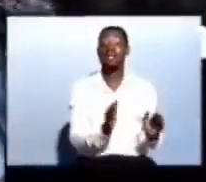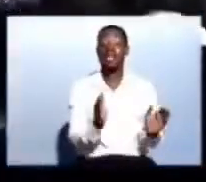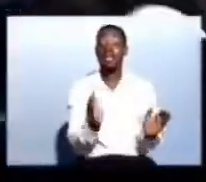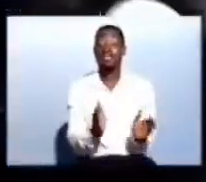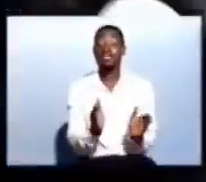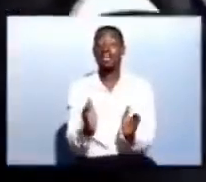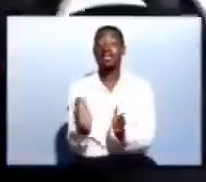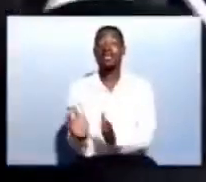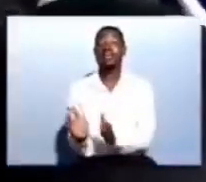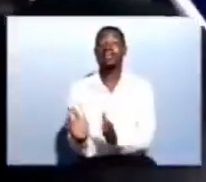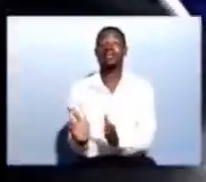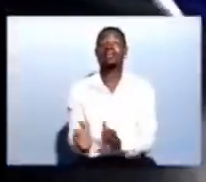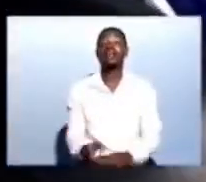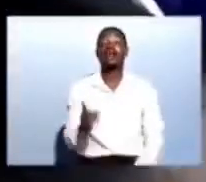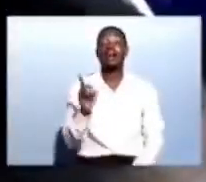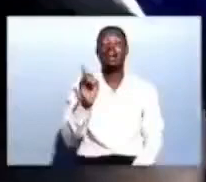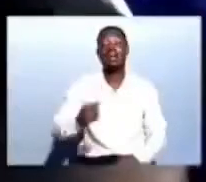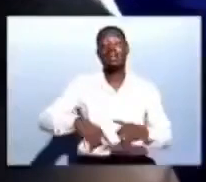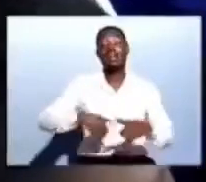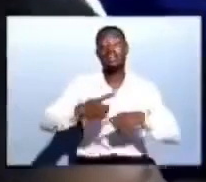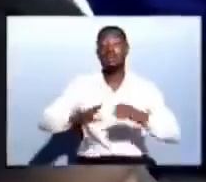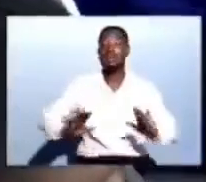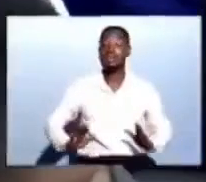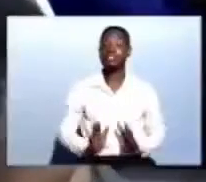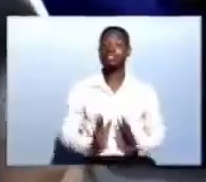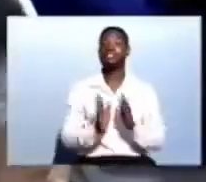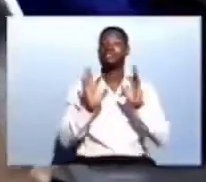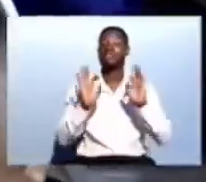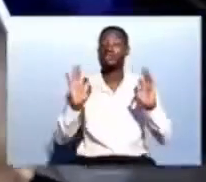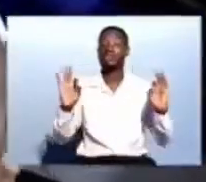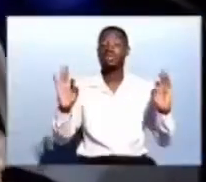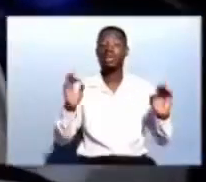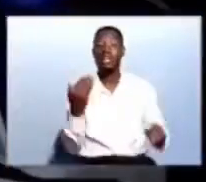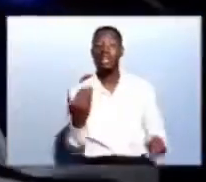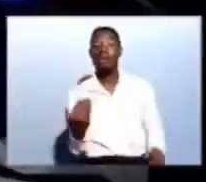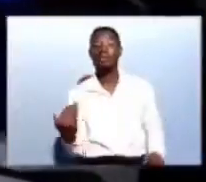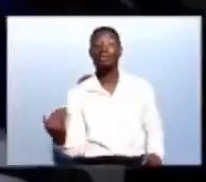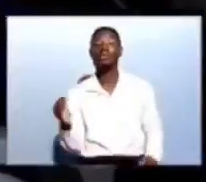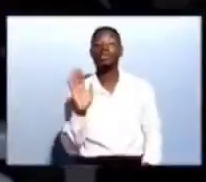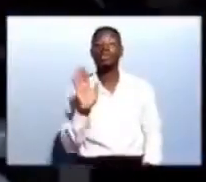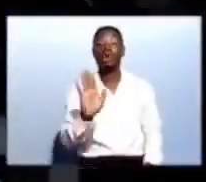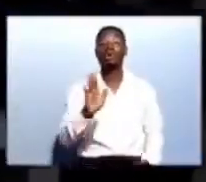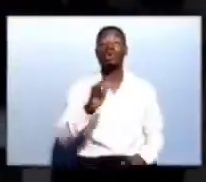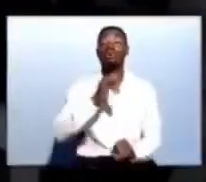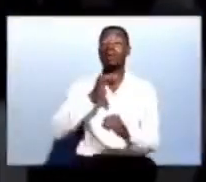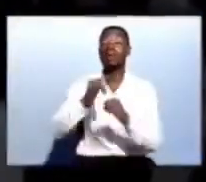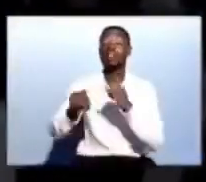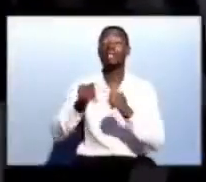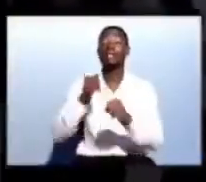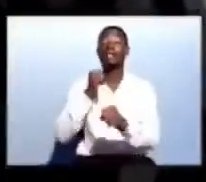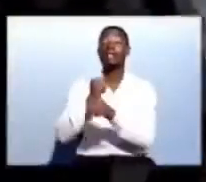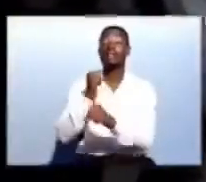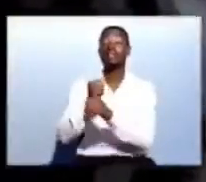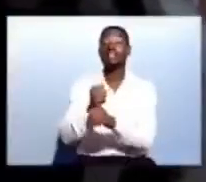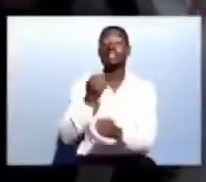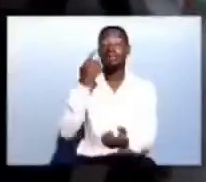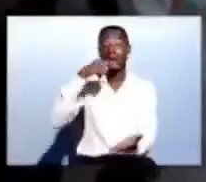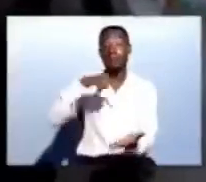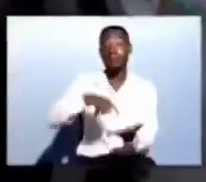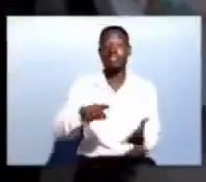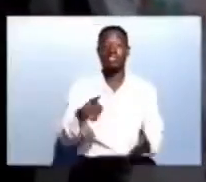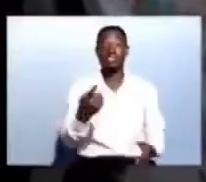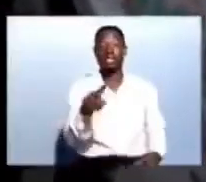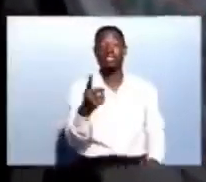hata usiku wako aishi vizuri na watoto wako. Unapomkataza kufanya kazi, unamaanisha